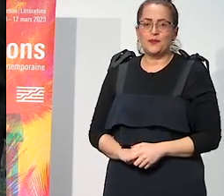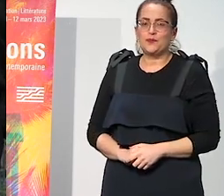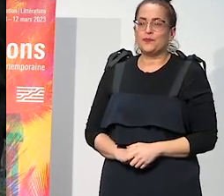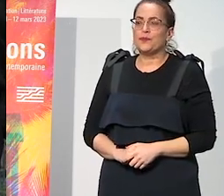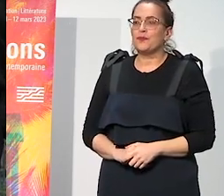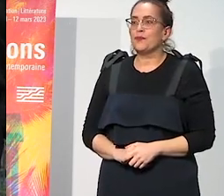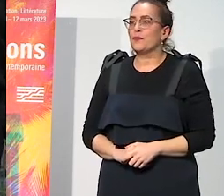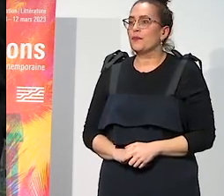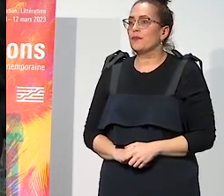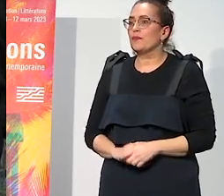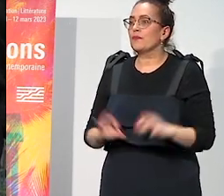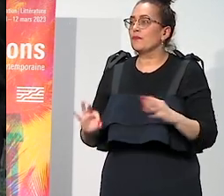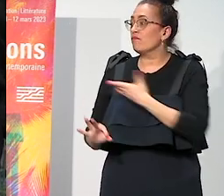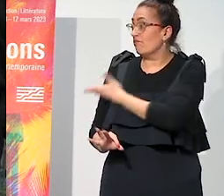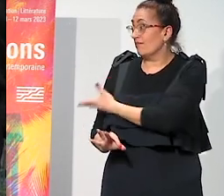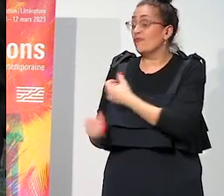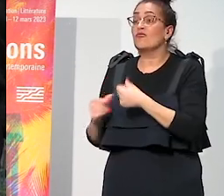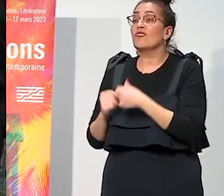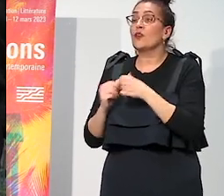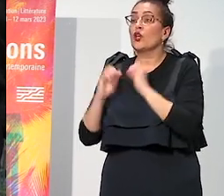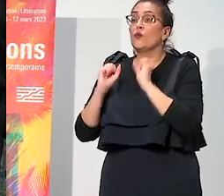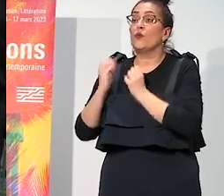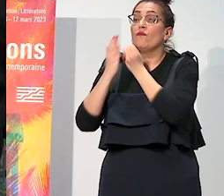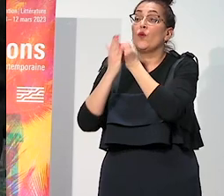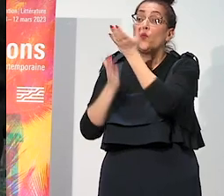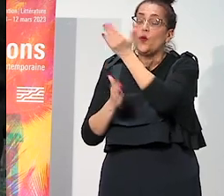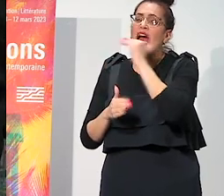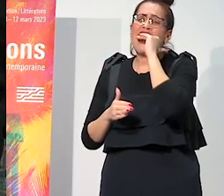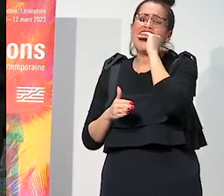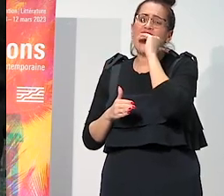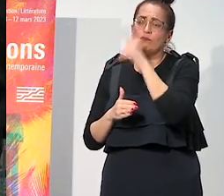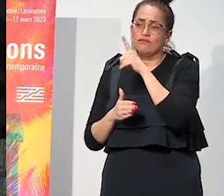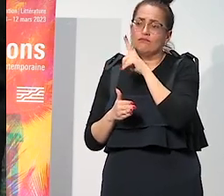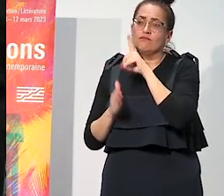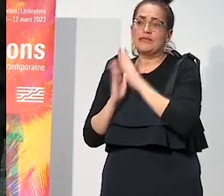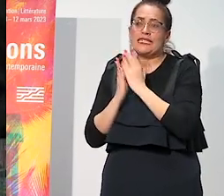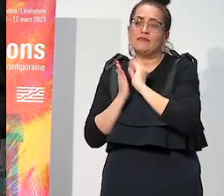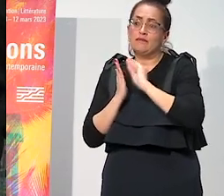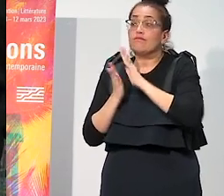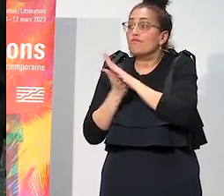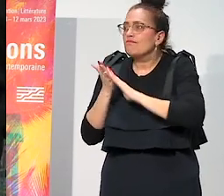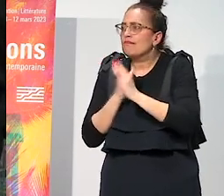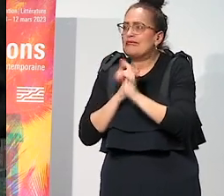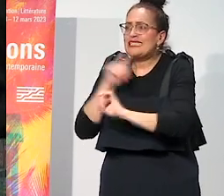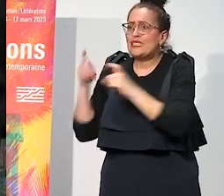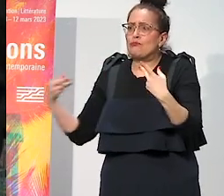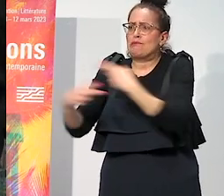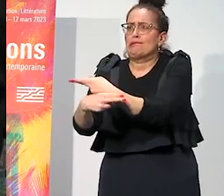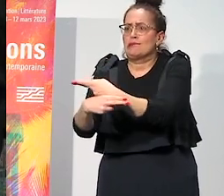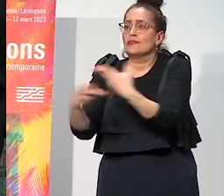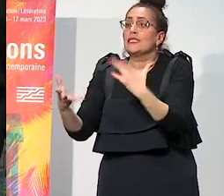Et on retrouve Lola qui va signer son livre à côté. Donc voilà, j'ai interrompu les questions, mais si on a d'autres,